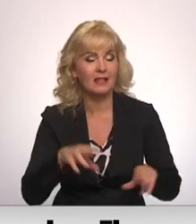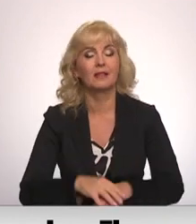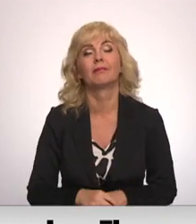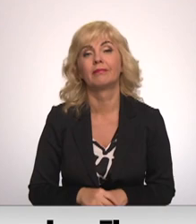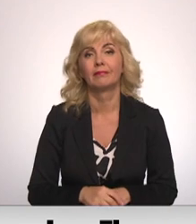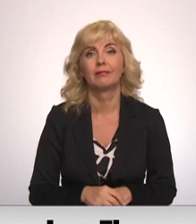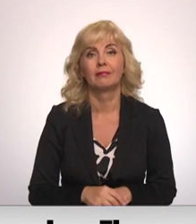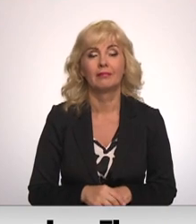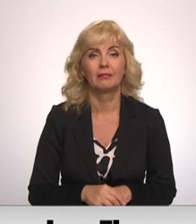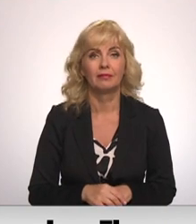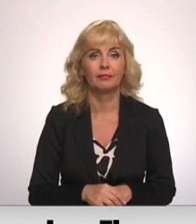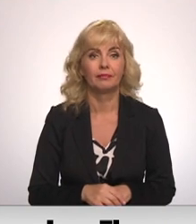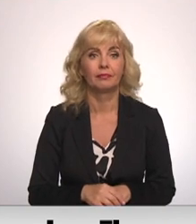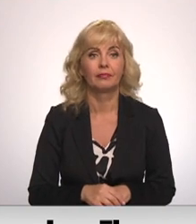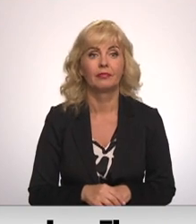Līcīte.